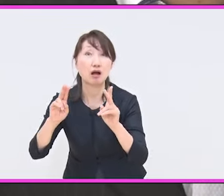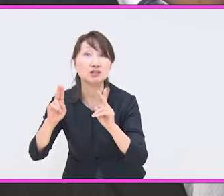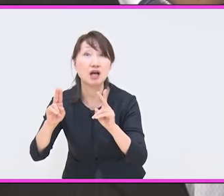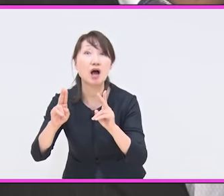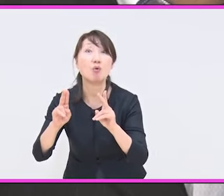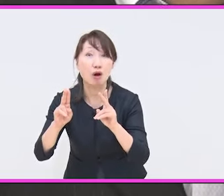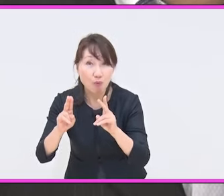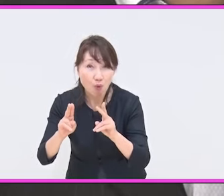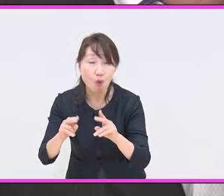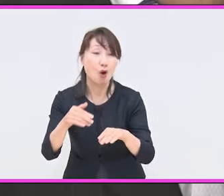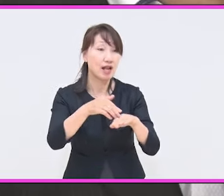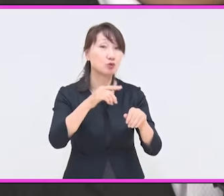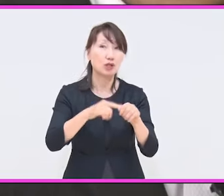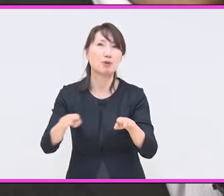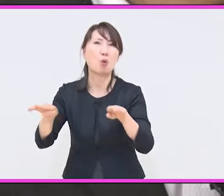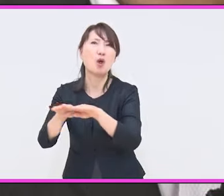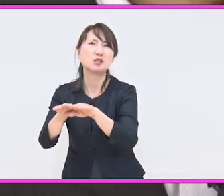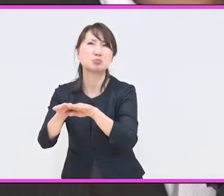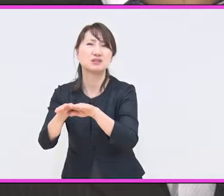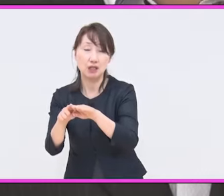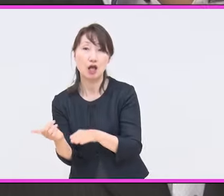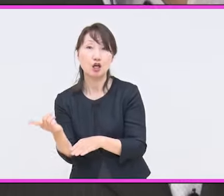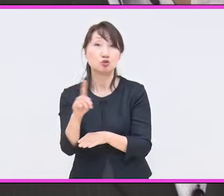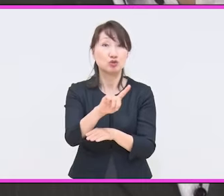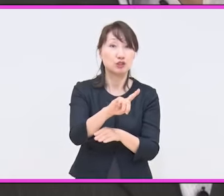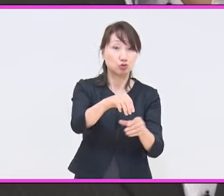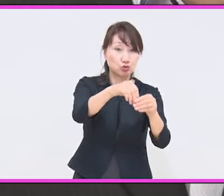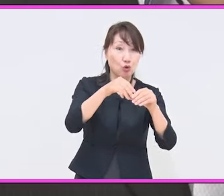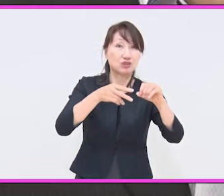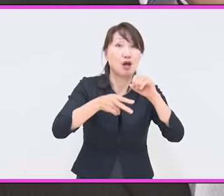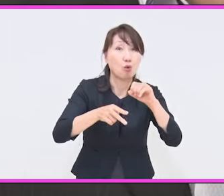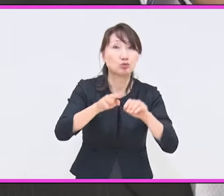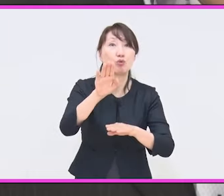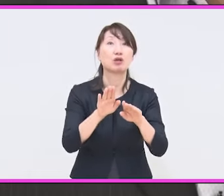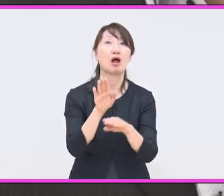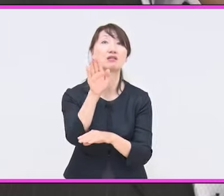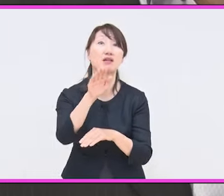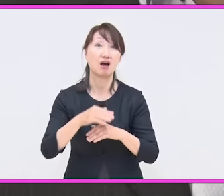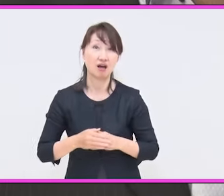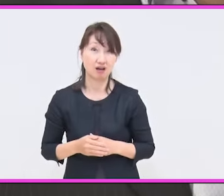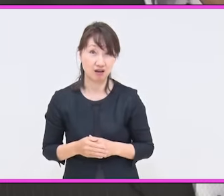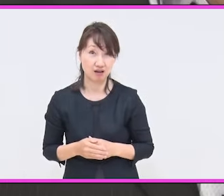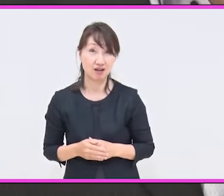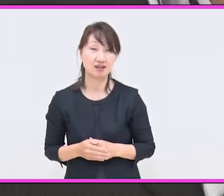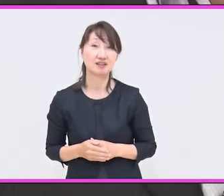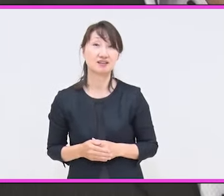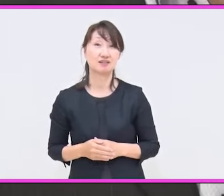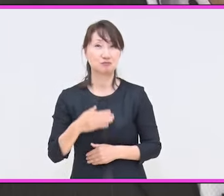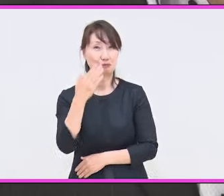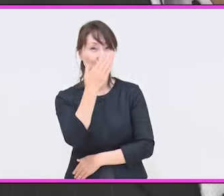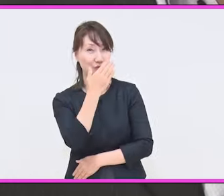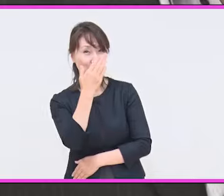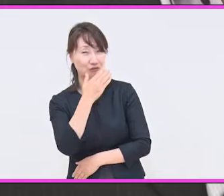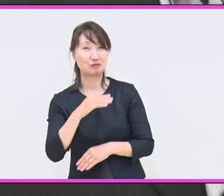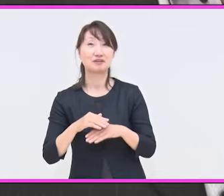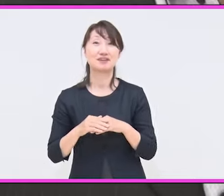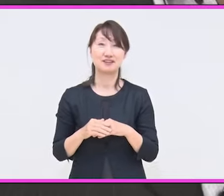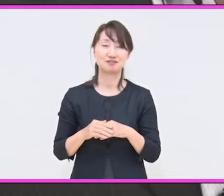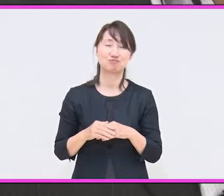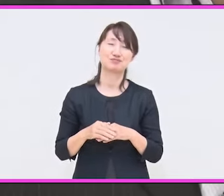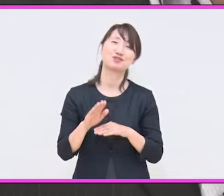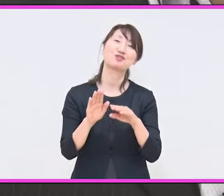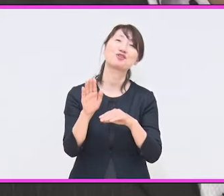で、だから翌月給料なかったとかよくあるんですね。 なるほど、 はい、でまあ、そういうこともあったんですけど、